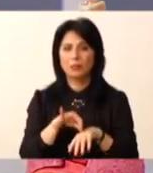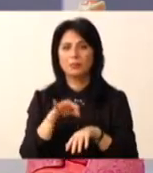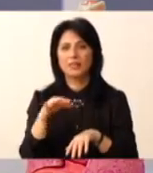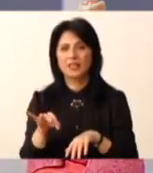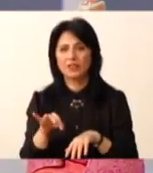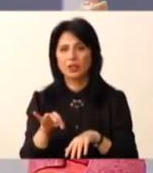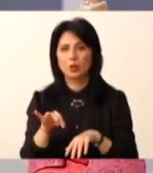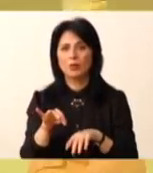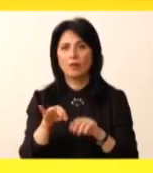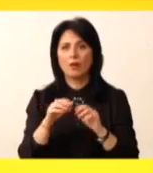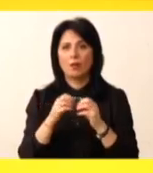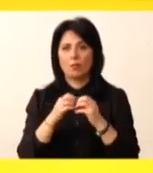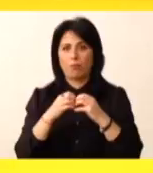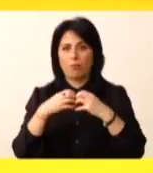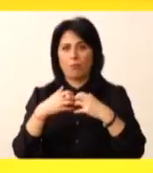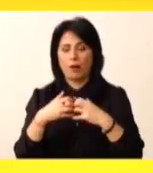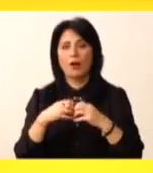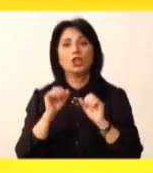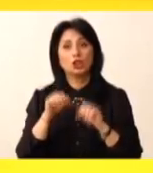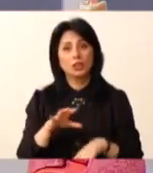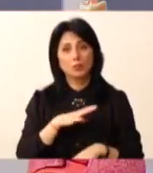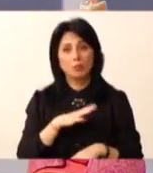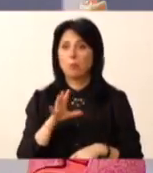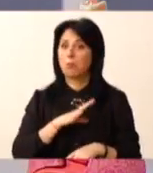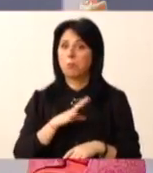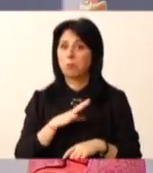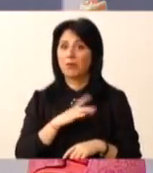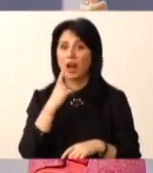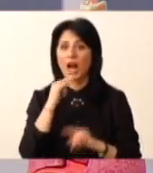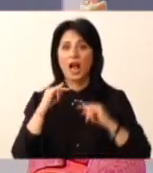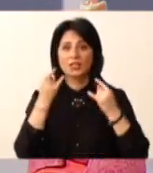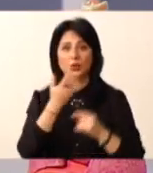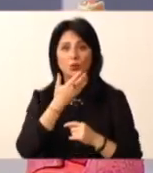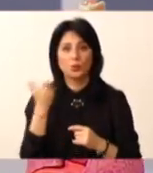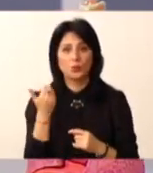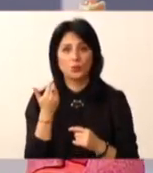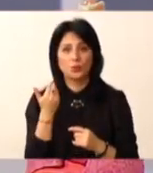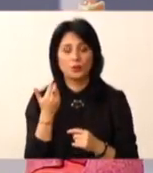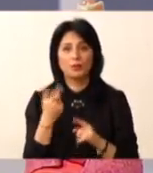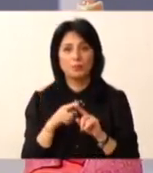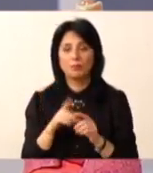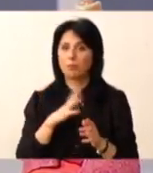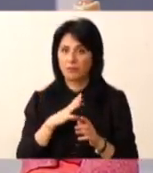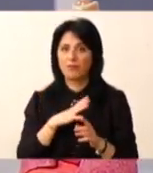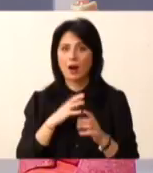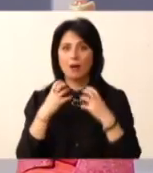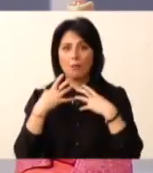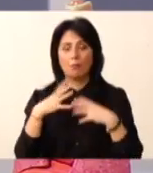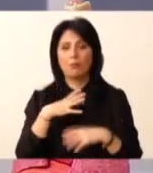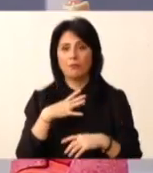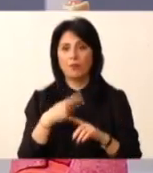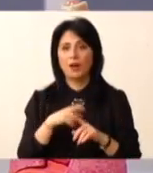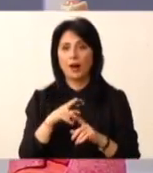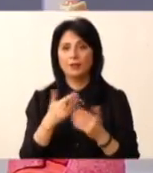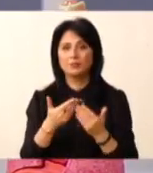მტკივნეულობა, გადიდება ზომაში. გადიდება შეიძლება იყოს, მაგრამ არ არის გაწითლება, რომელიც ინფექციური ბუნების ანთებას ახასიათებს.